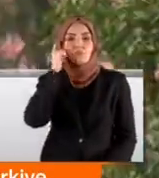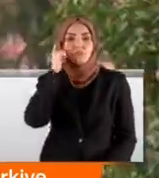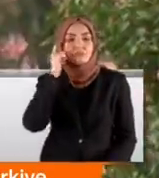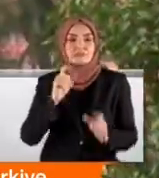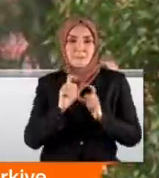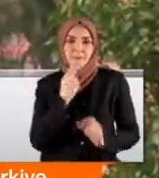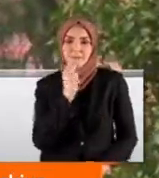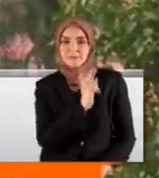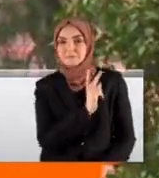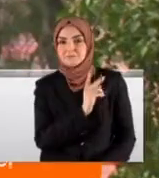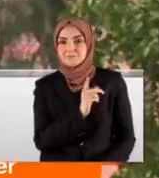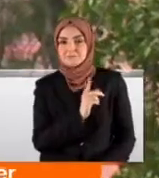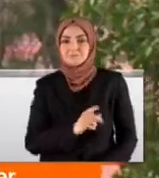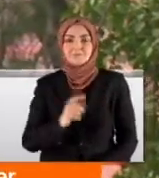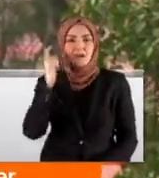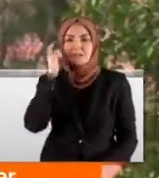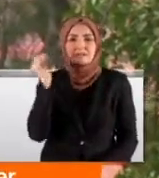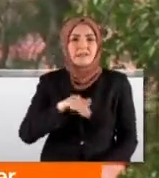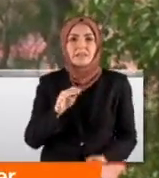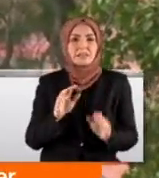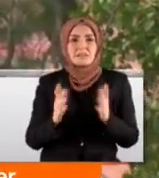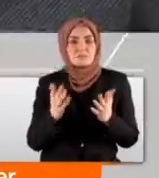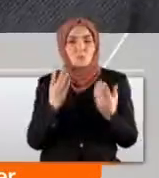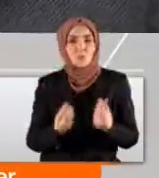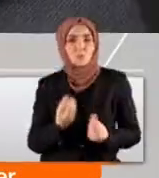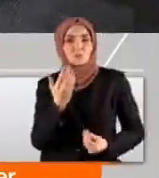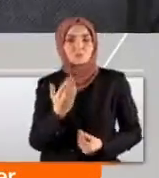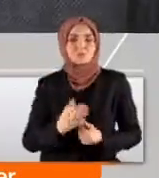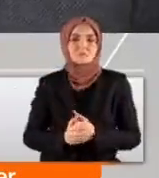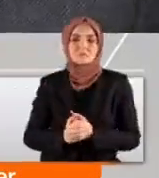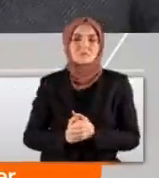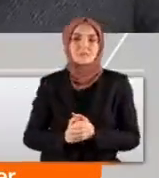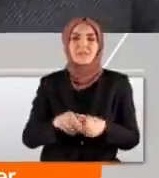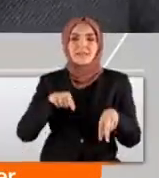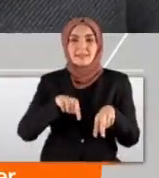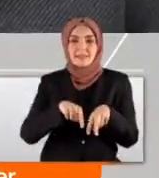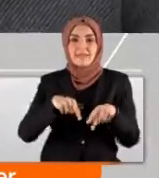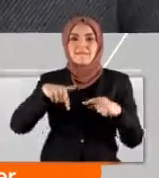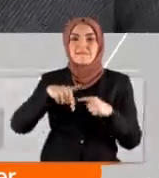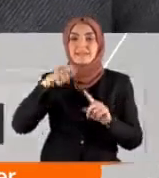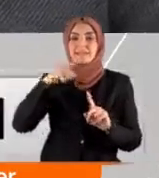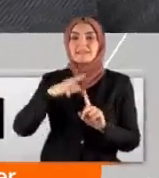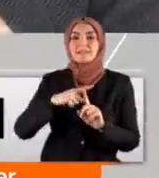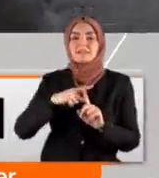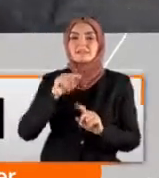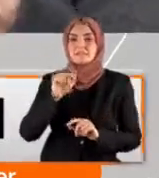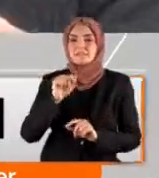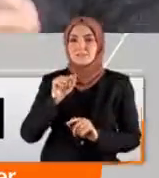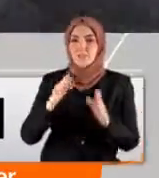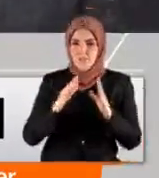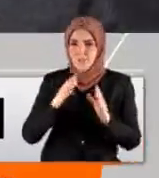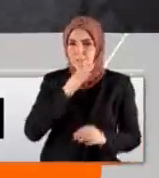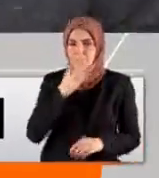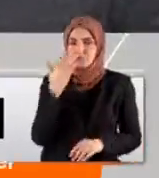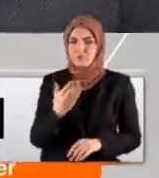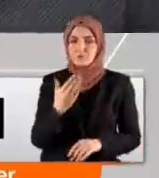yaratıcı kendisi nereden aklınıza geldi kankanızı sana ay şimdi bu en eski olayı var ya bütün dünyada bayağı Yankı buldu bu işte